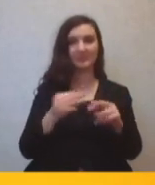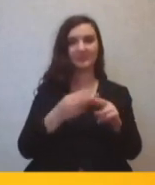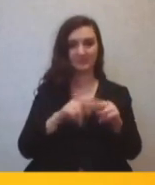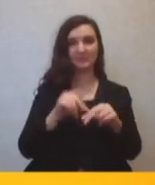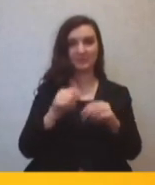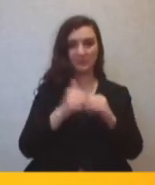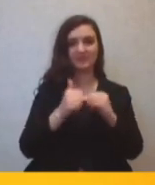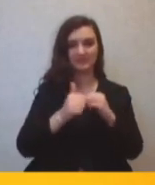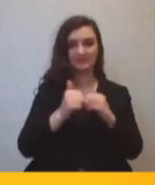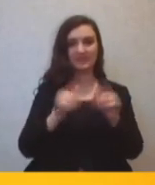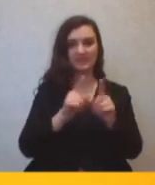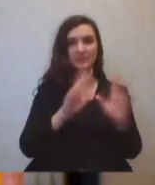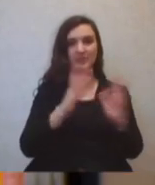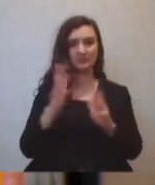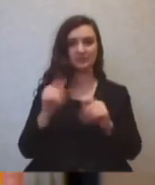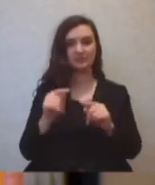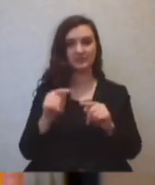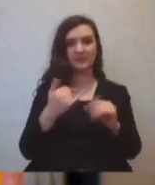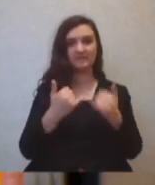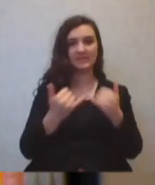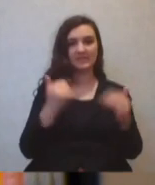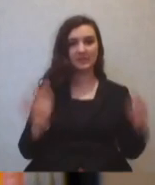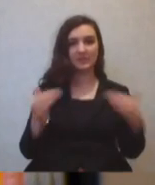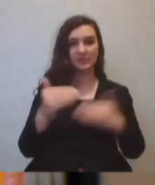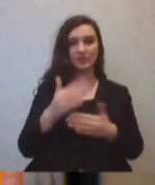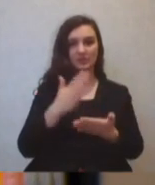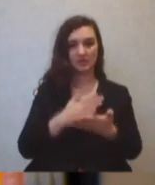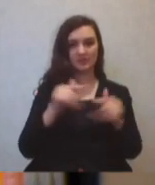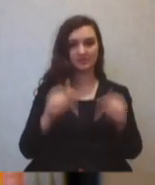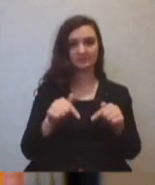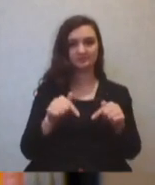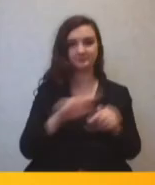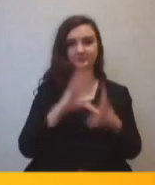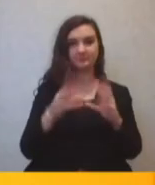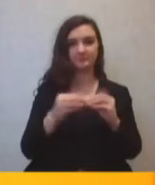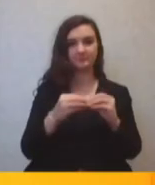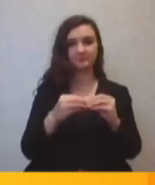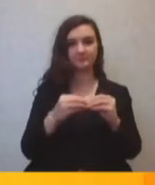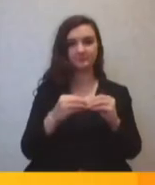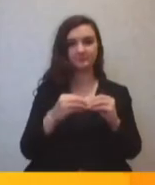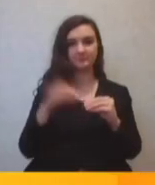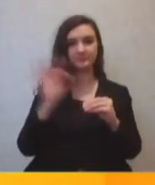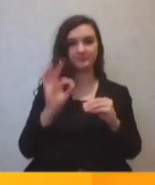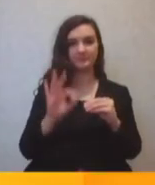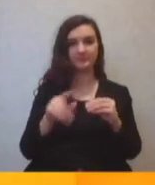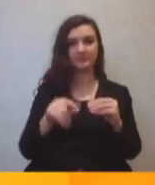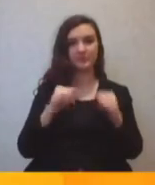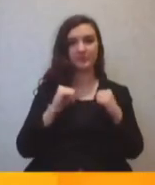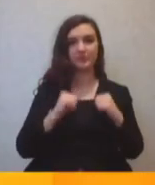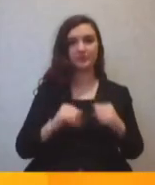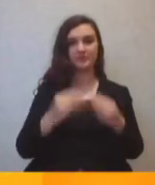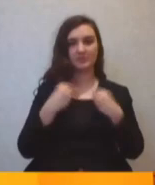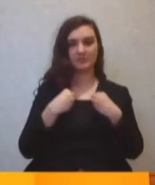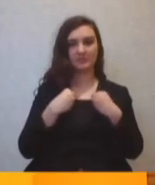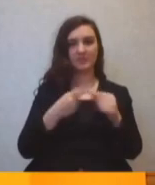ამიტომ ყოველთვის ასეთ შემთხვევაში ყვითელი ზონა არის ხოლმე ყველაზე ხშირად შვების მომგვრელი. აქ